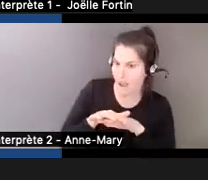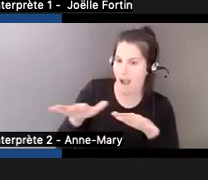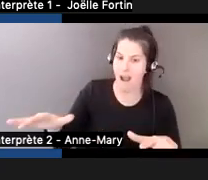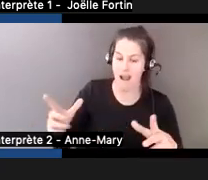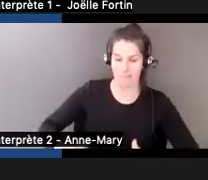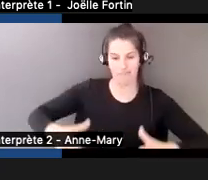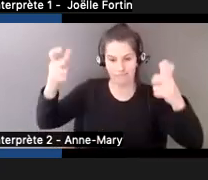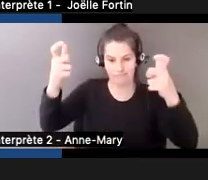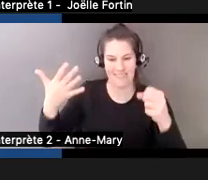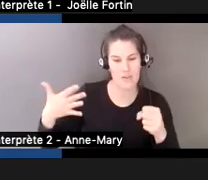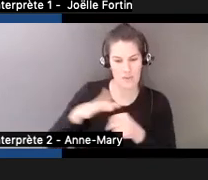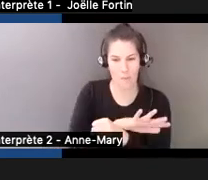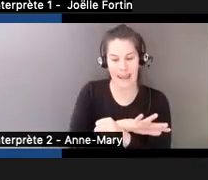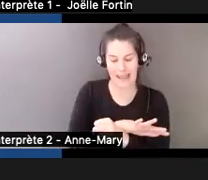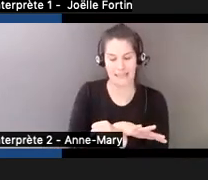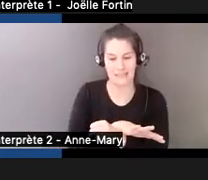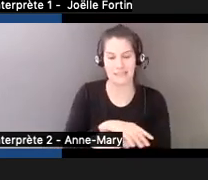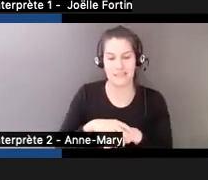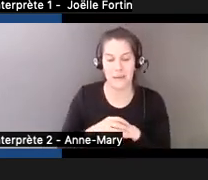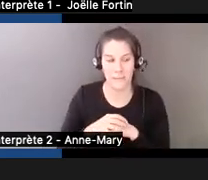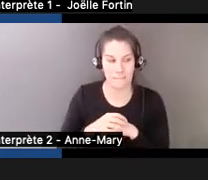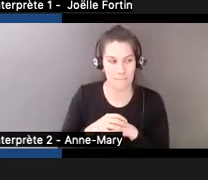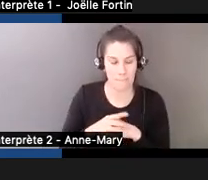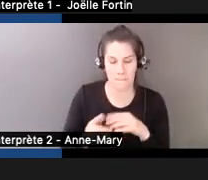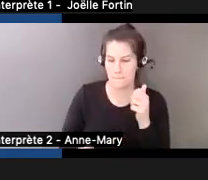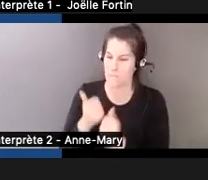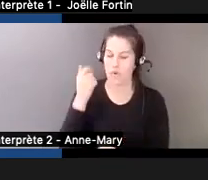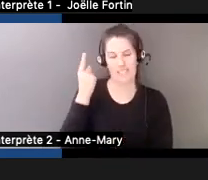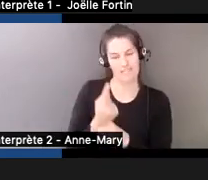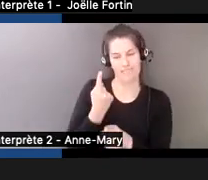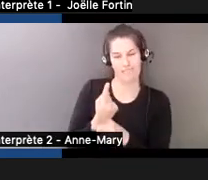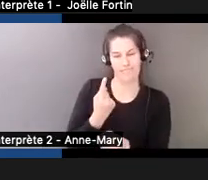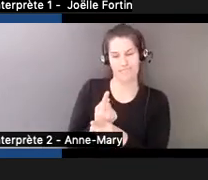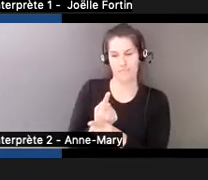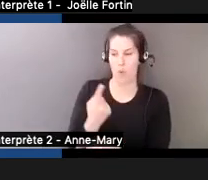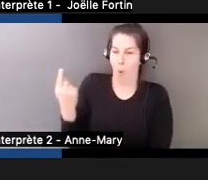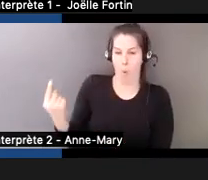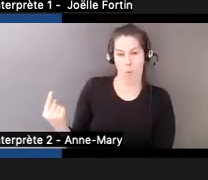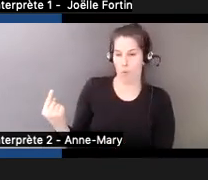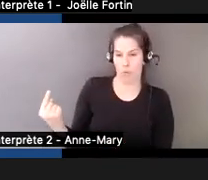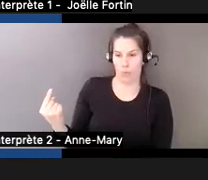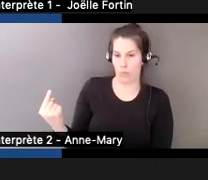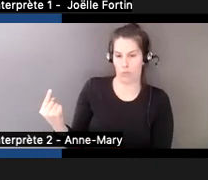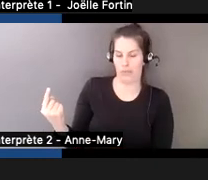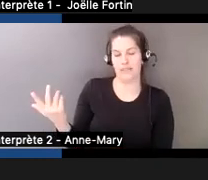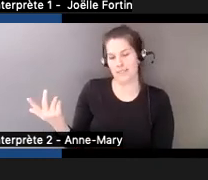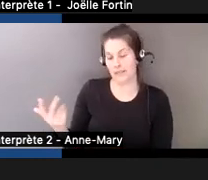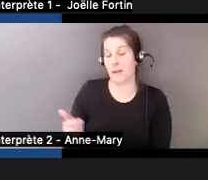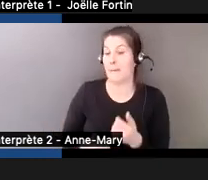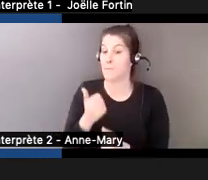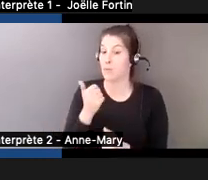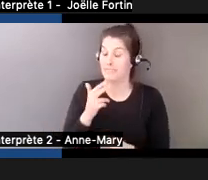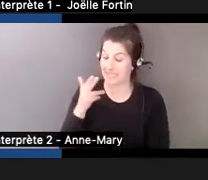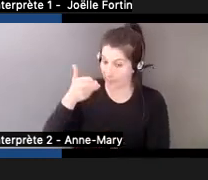façon plus appropriée. D'accord? Oui, l'importance, c'est que plus on est impliqué, on